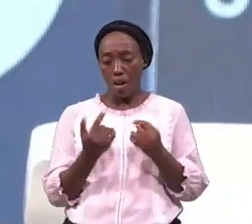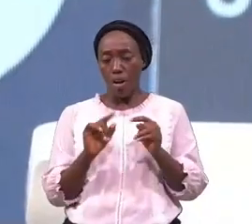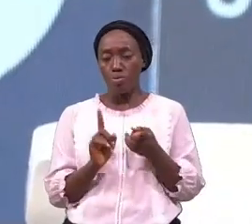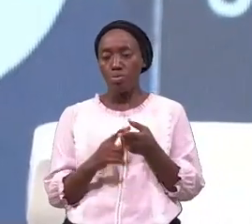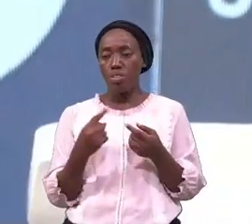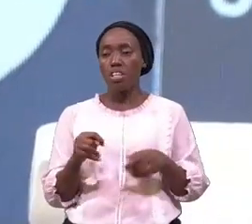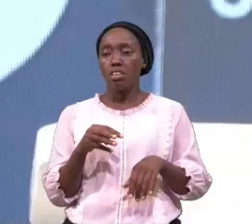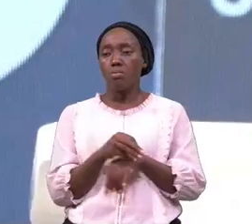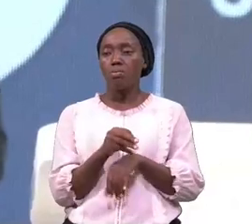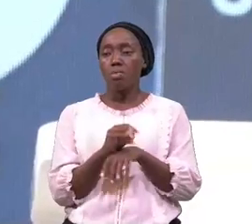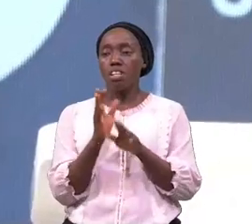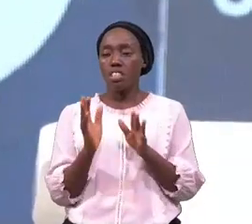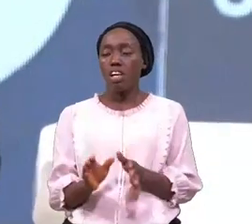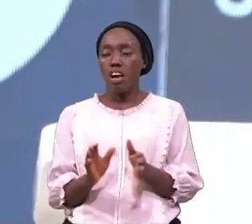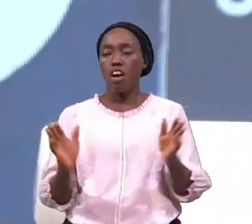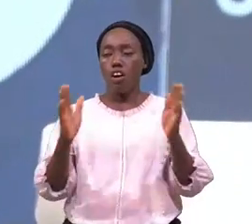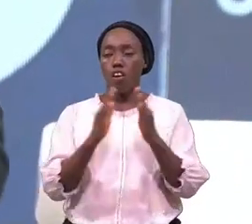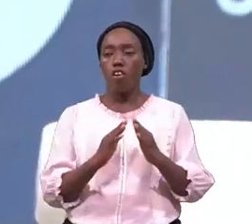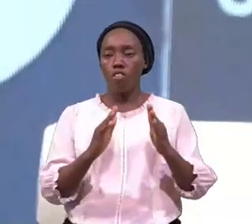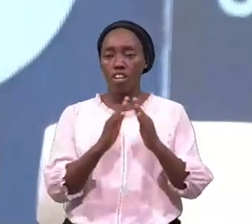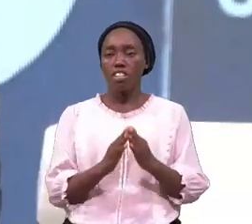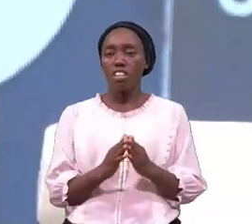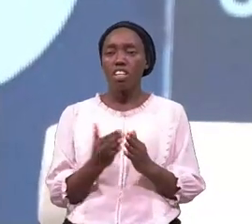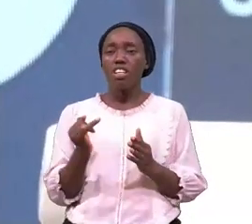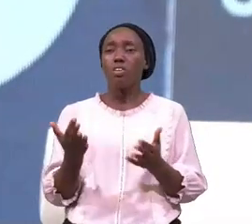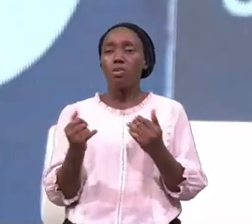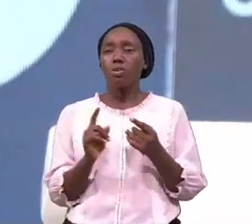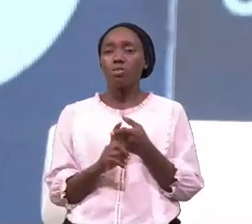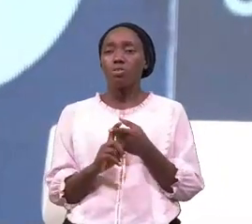Certains disent, oui, je viens à la conférence des ministres.